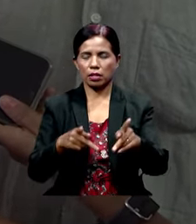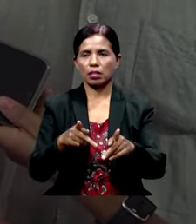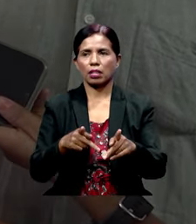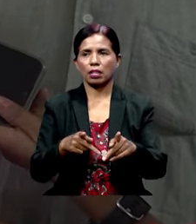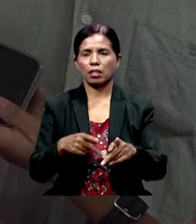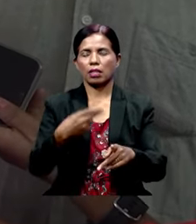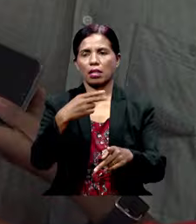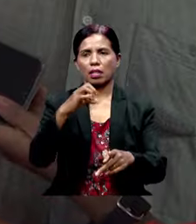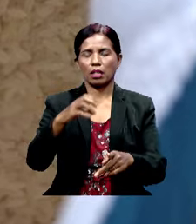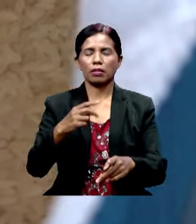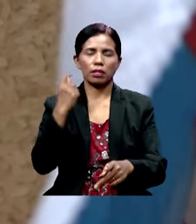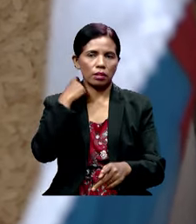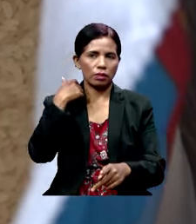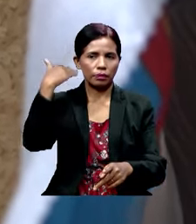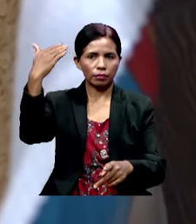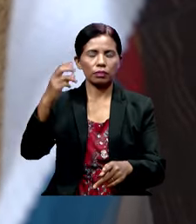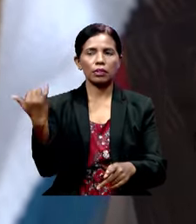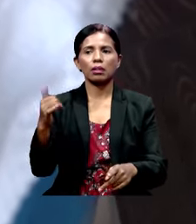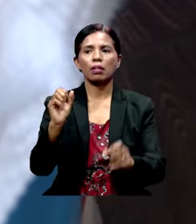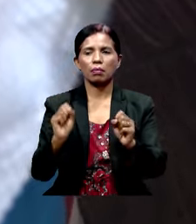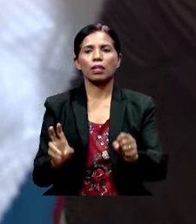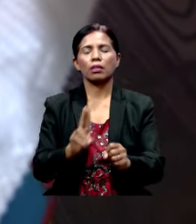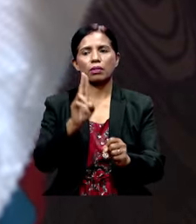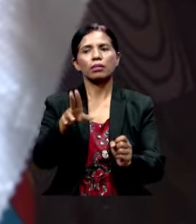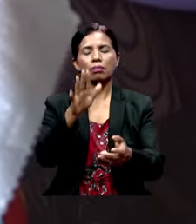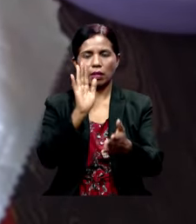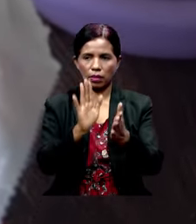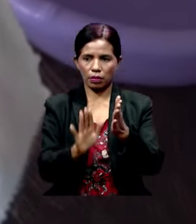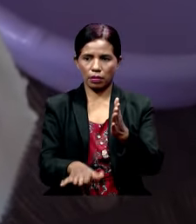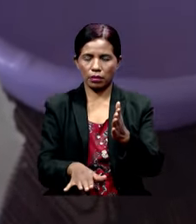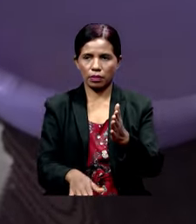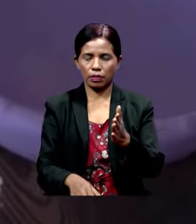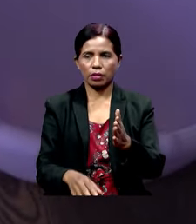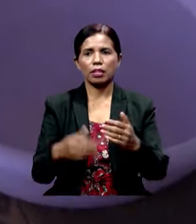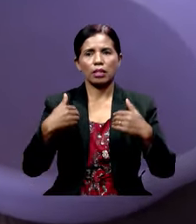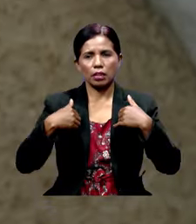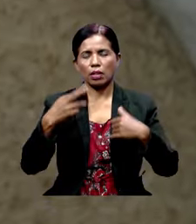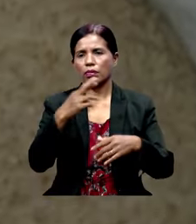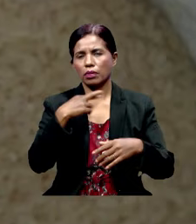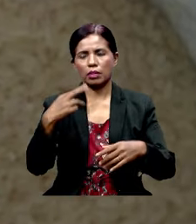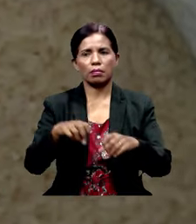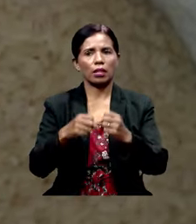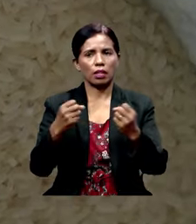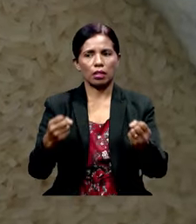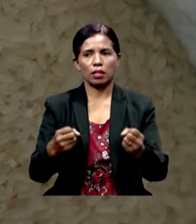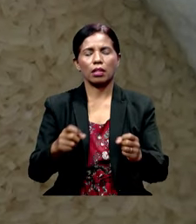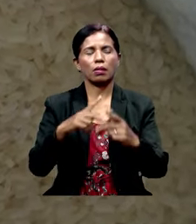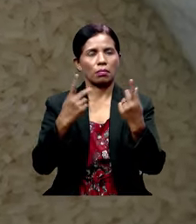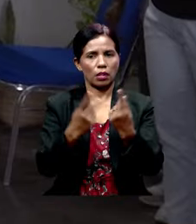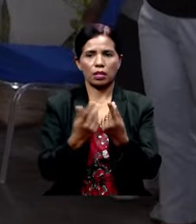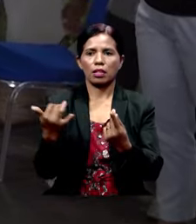high sugar ne sira bele uzeda ne para bele ha menos kare iha fos ne be mak at kondo at kompanya sira